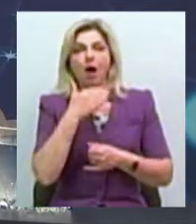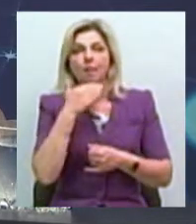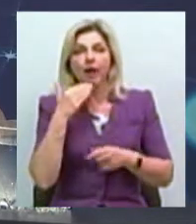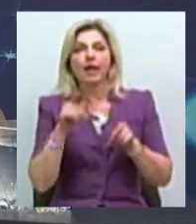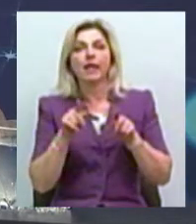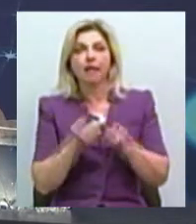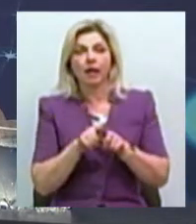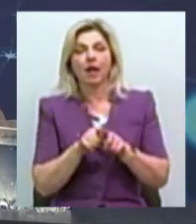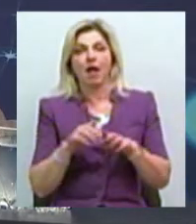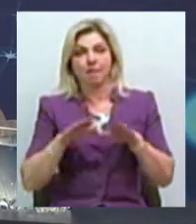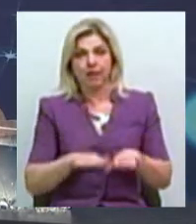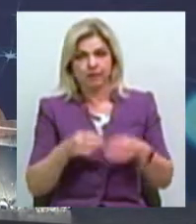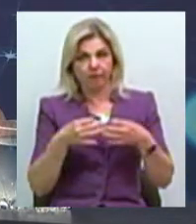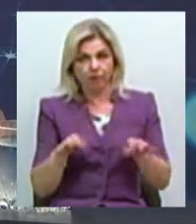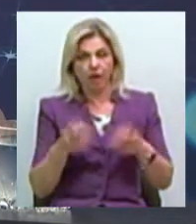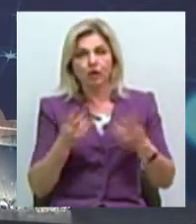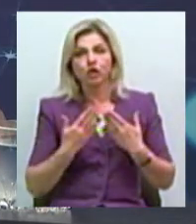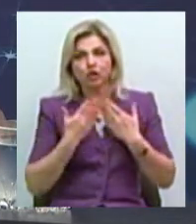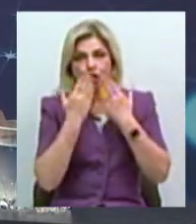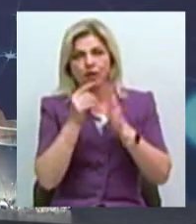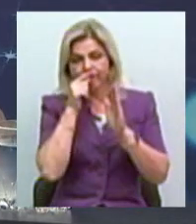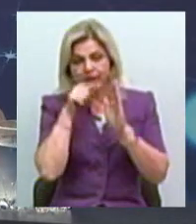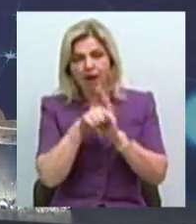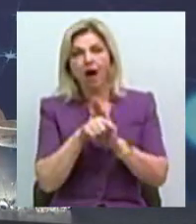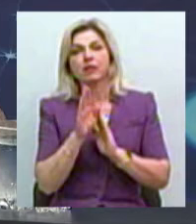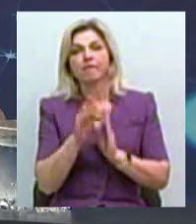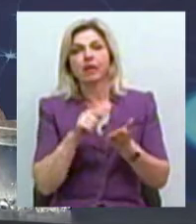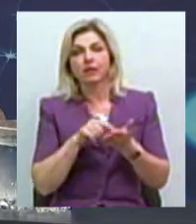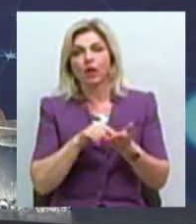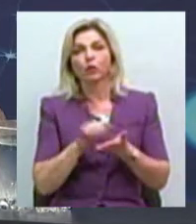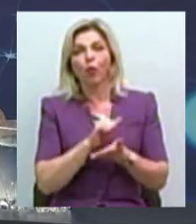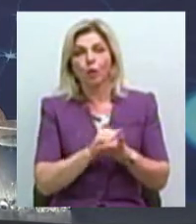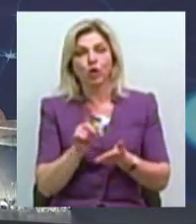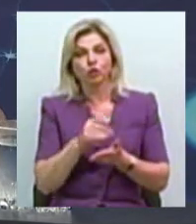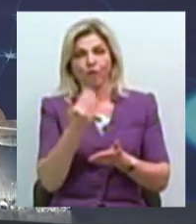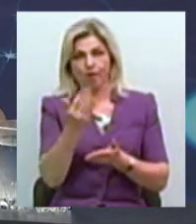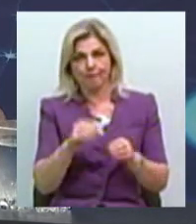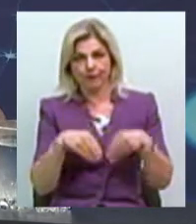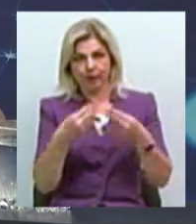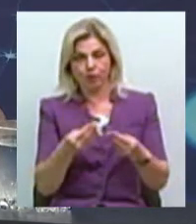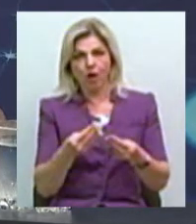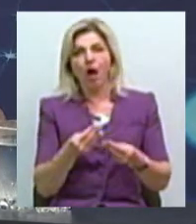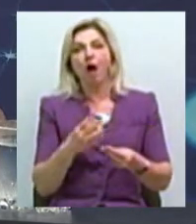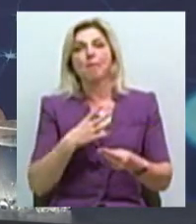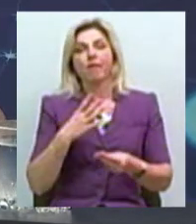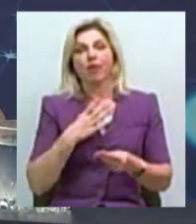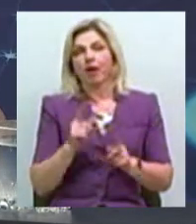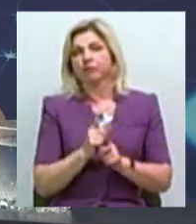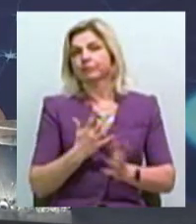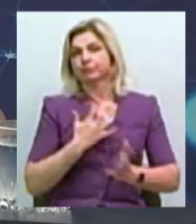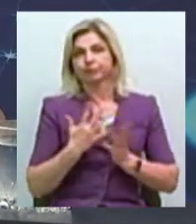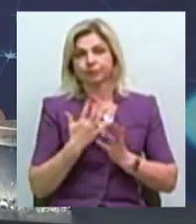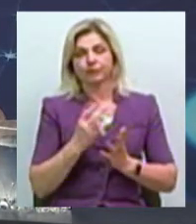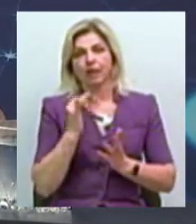нюансів, які потрібно вичитувати і читати, і вникати саме в ті документи, які вам надають. Тому що інколи ейфорія і бажання все ж таки отримати